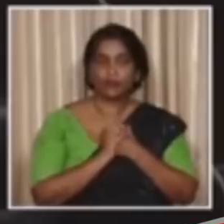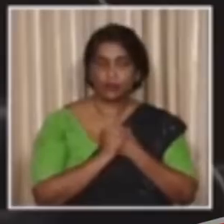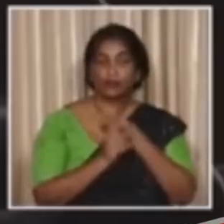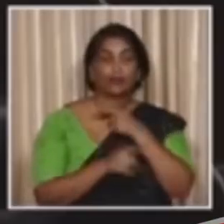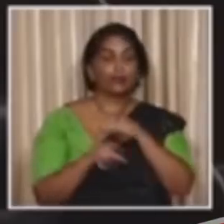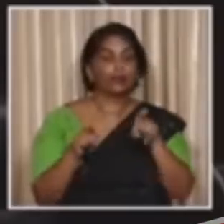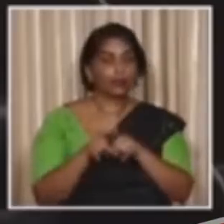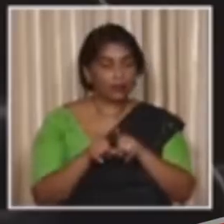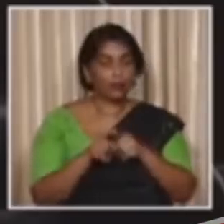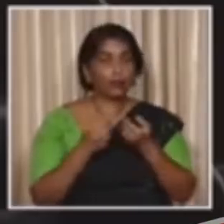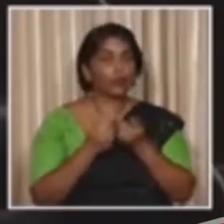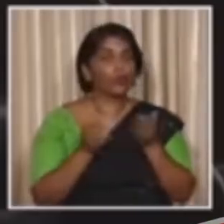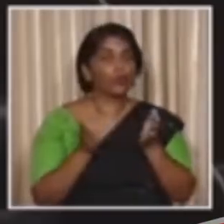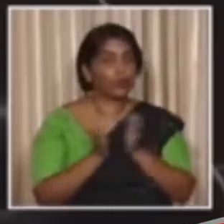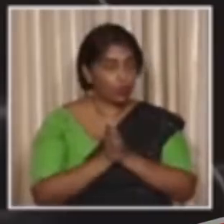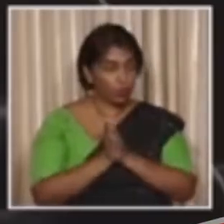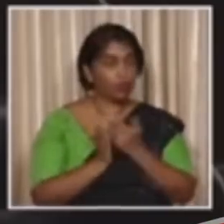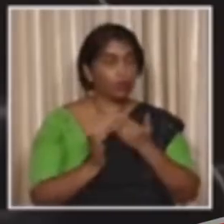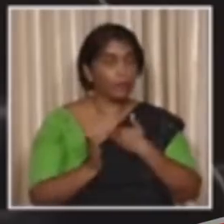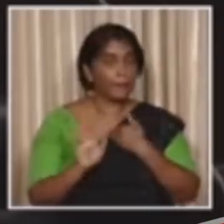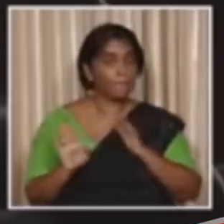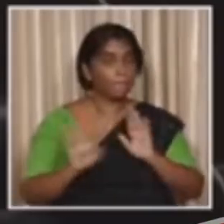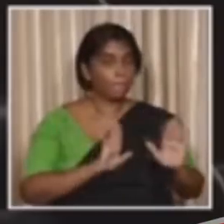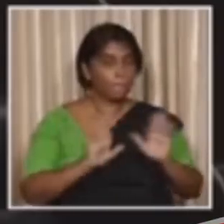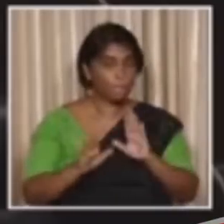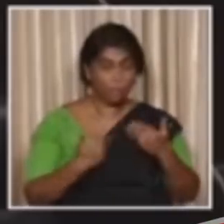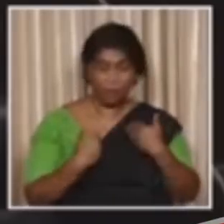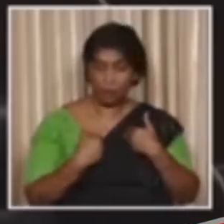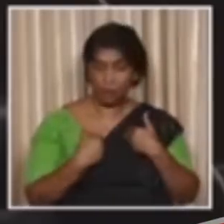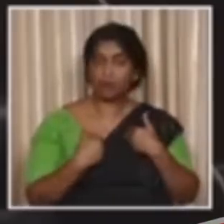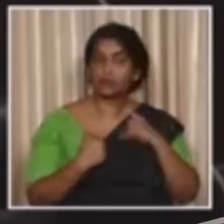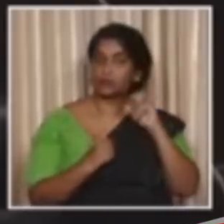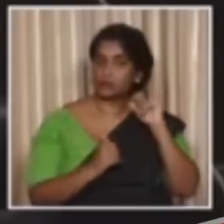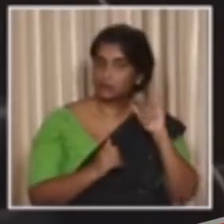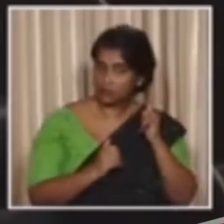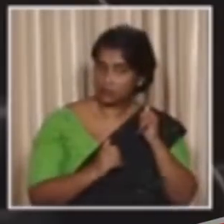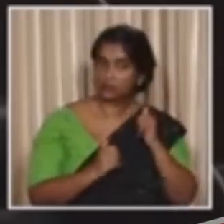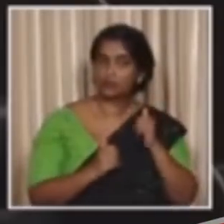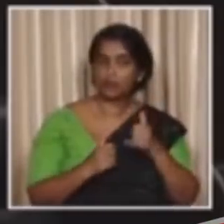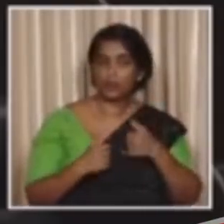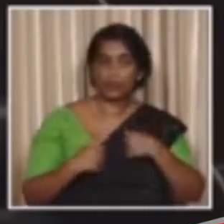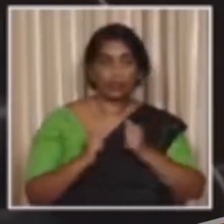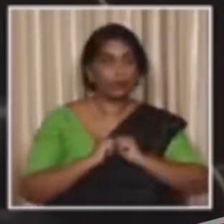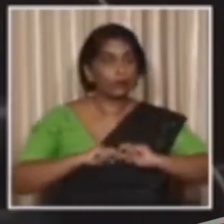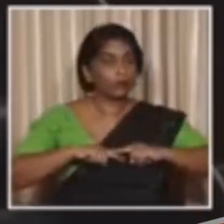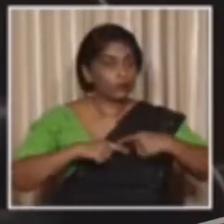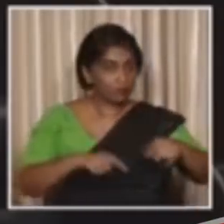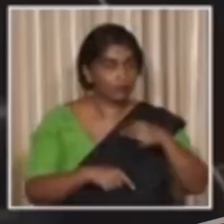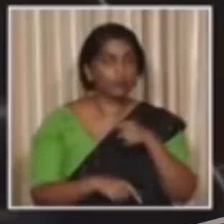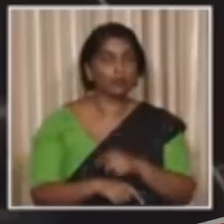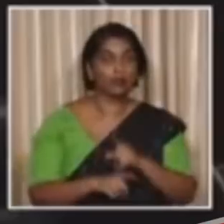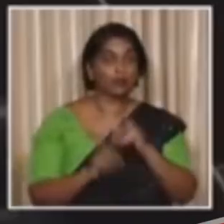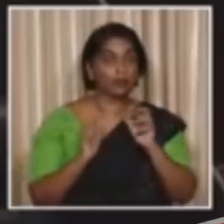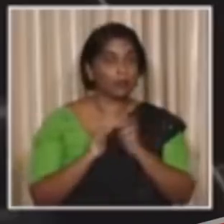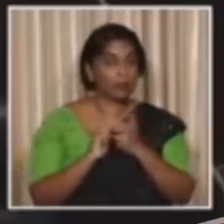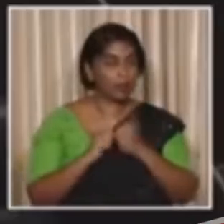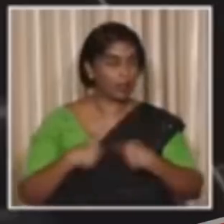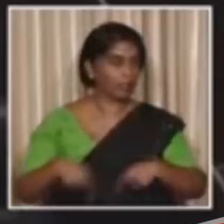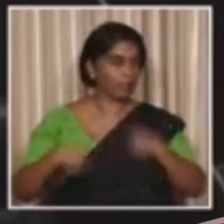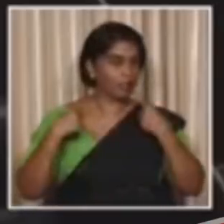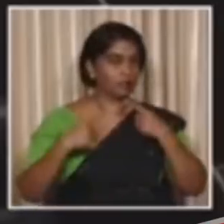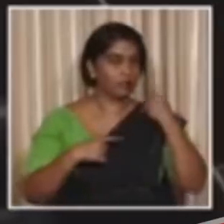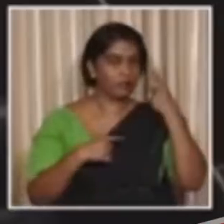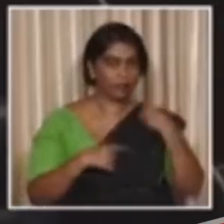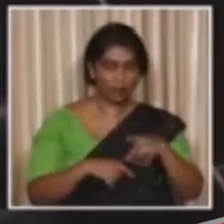මෙතන තියෙන්නේ තමන්ගේ පාලනාධිකාරයට යම් කිසි ඒ යන්න ගිය ක්‍රියාන්විතයට ඇති කරන ලද තර්ජනයක් හේතු